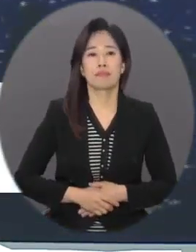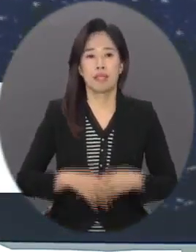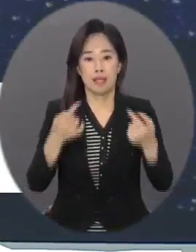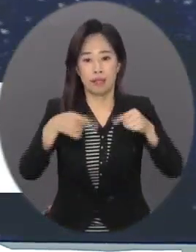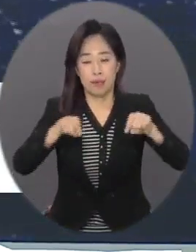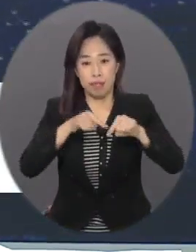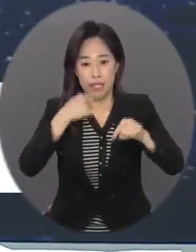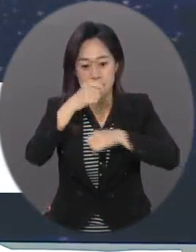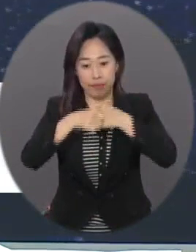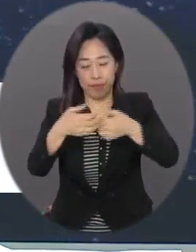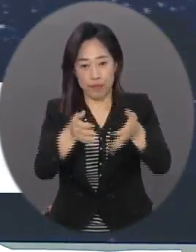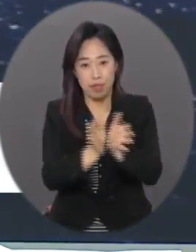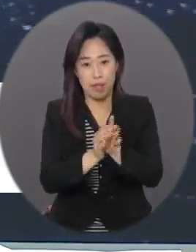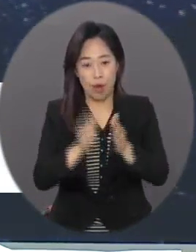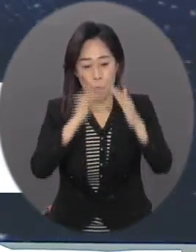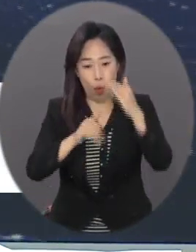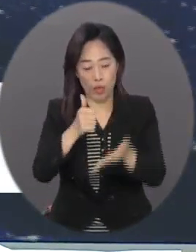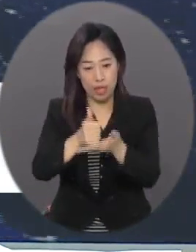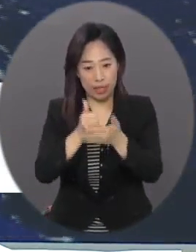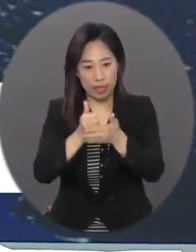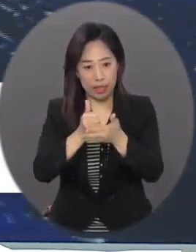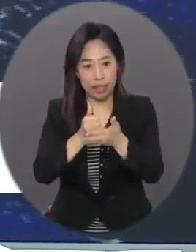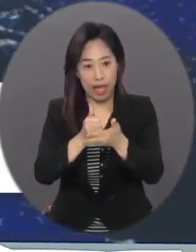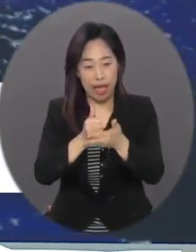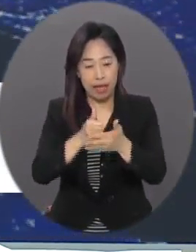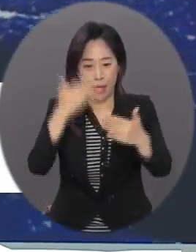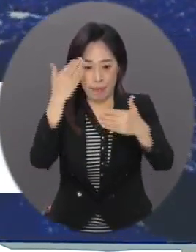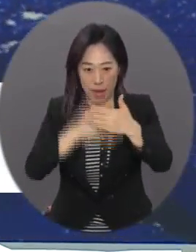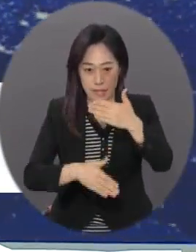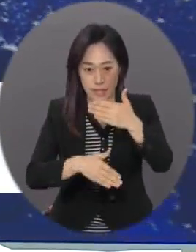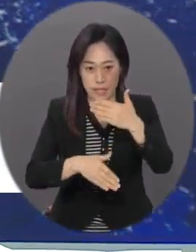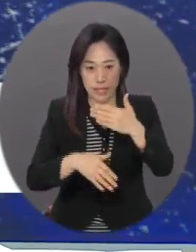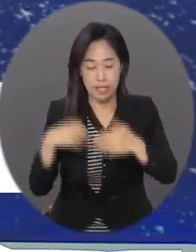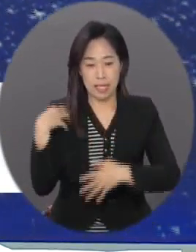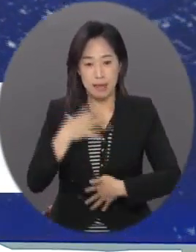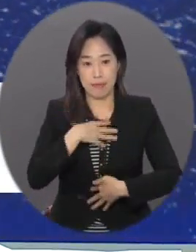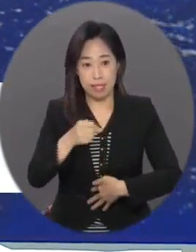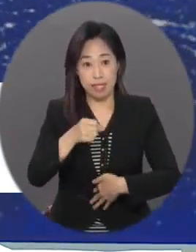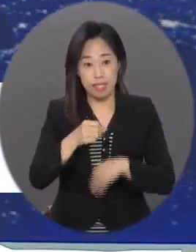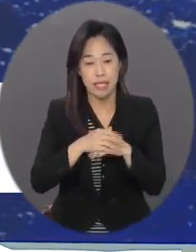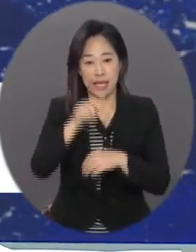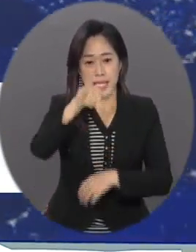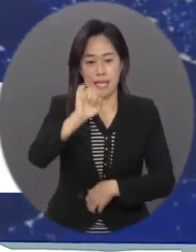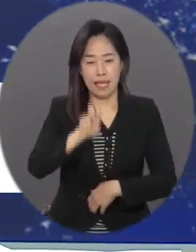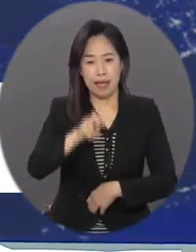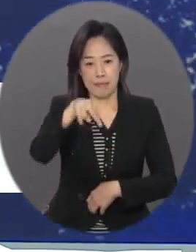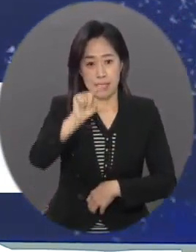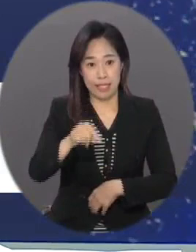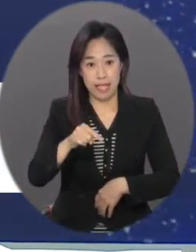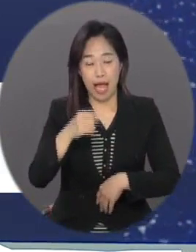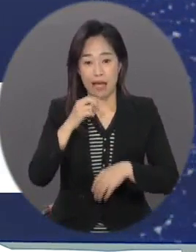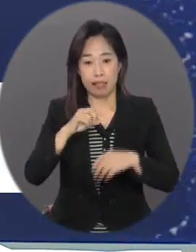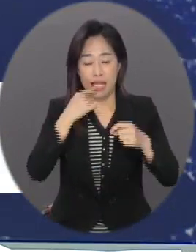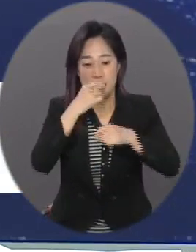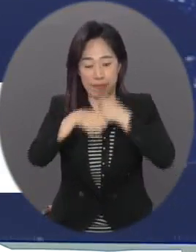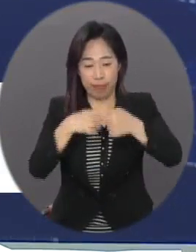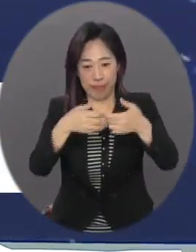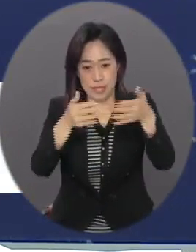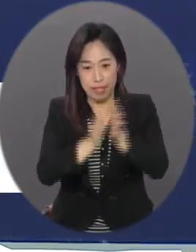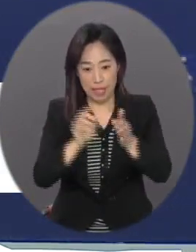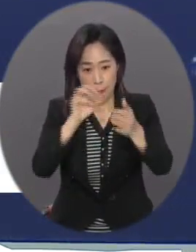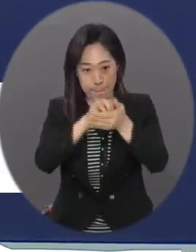더불어 민주당 공천 심사에서 배제된 깅 산 무안군 수 예비후보가 민주당을 탈당해 무소속으로